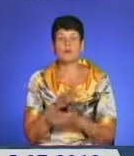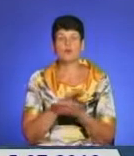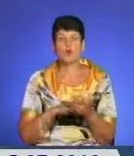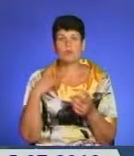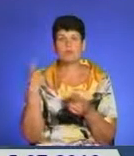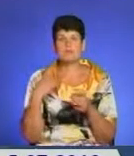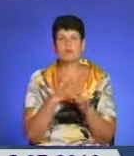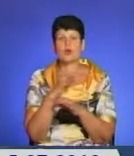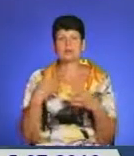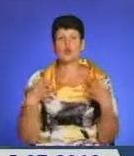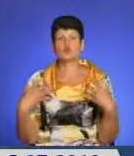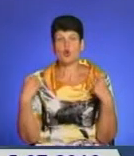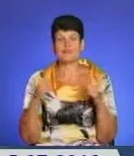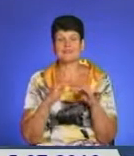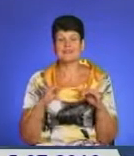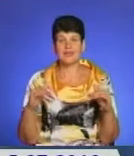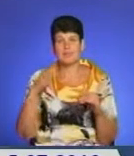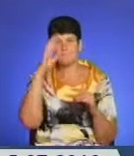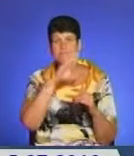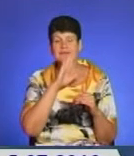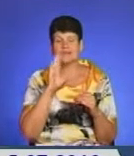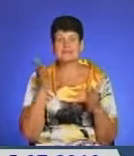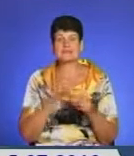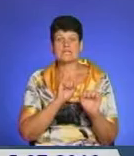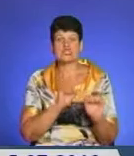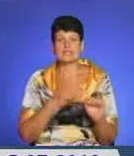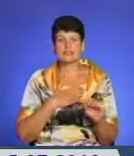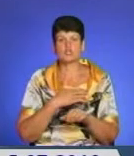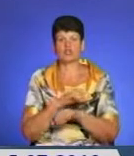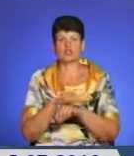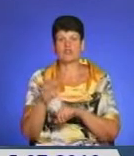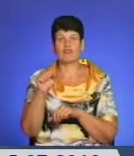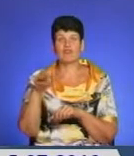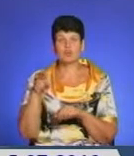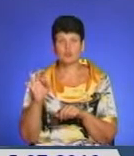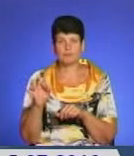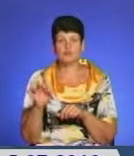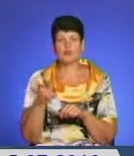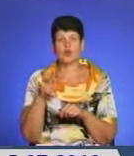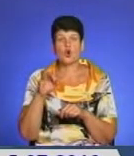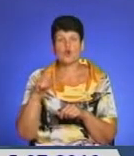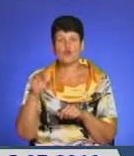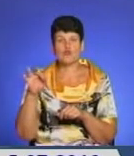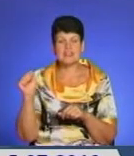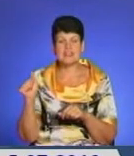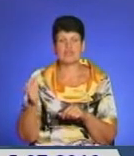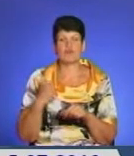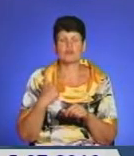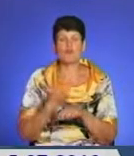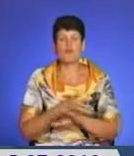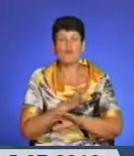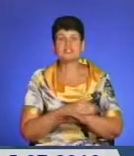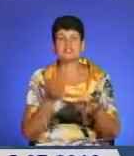обласний проєкт із оздоровлення дітей, батьки яких захищали наші кордони в АТО. Мазовецьке воєводство лісовий наметовий табір у Польщі